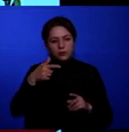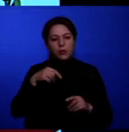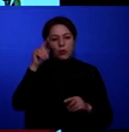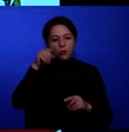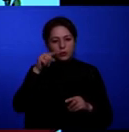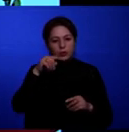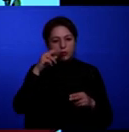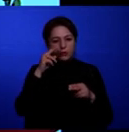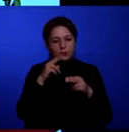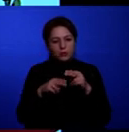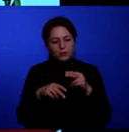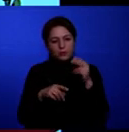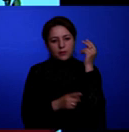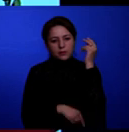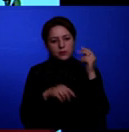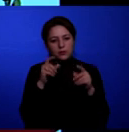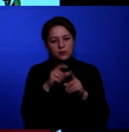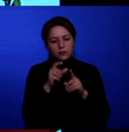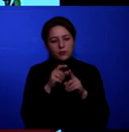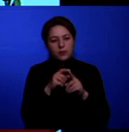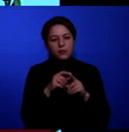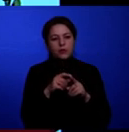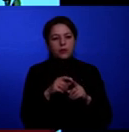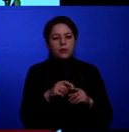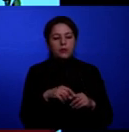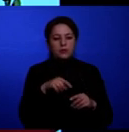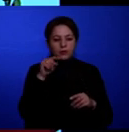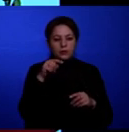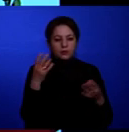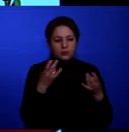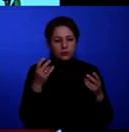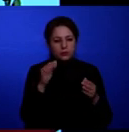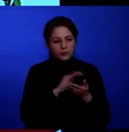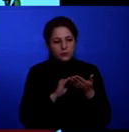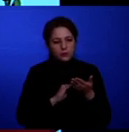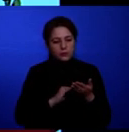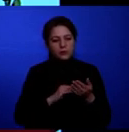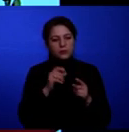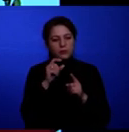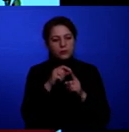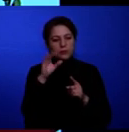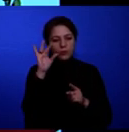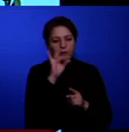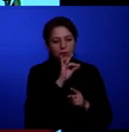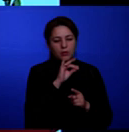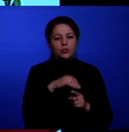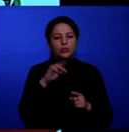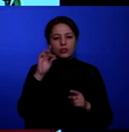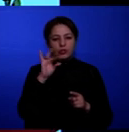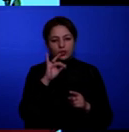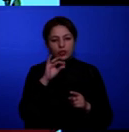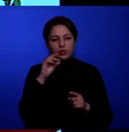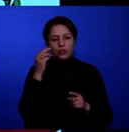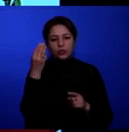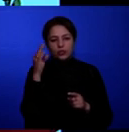в данном случае мы будем писать букву и потому что мы с вами знаем орфограмму жи-ши всегда